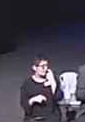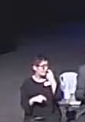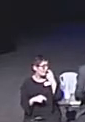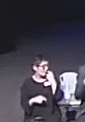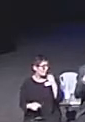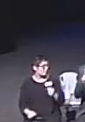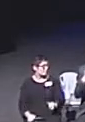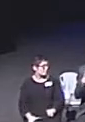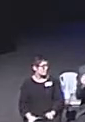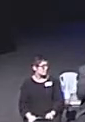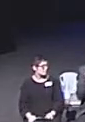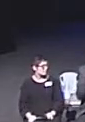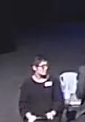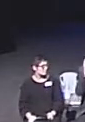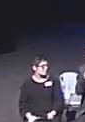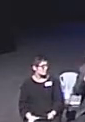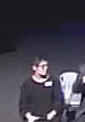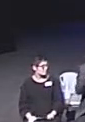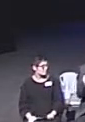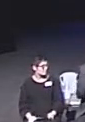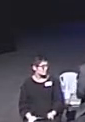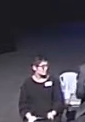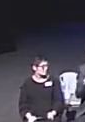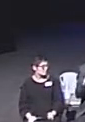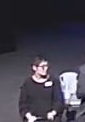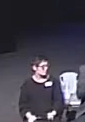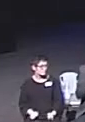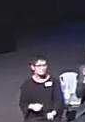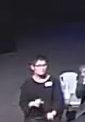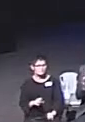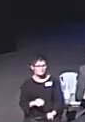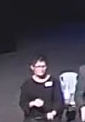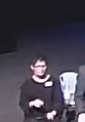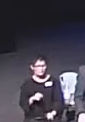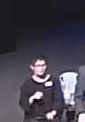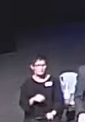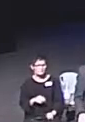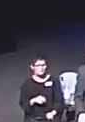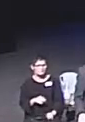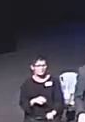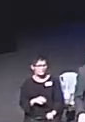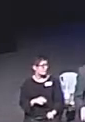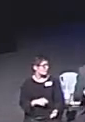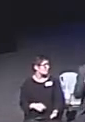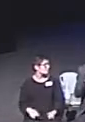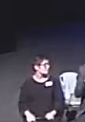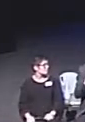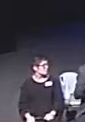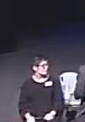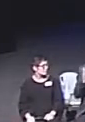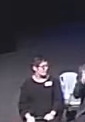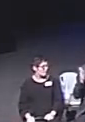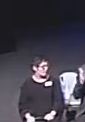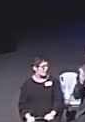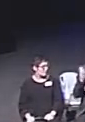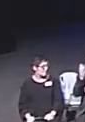hyödyntäminen kulttuuriympäristöissä. Joo. Ja tämä on englanniksi, Tämä on tämä ER solution